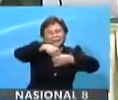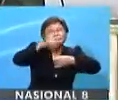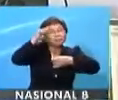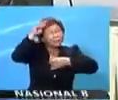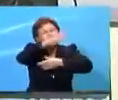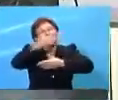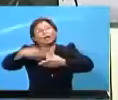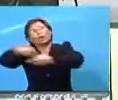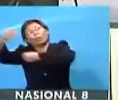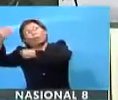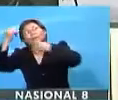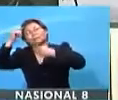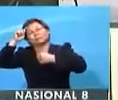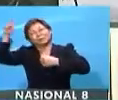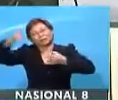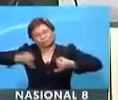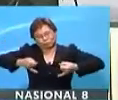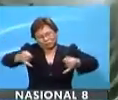Terengganu.